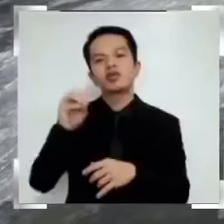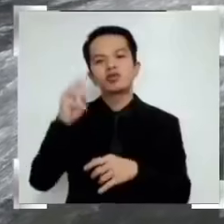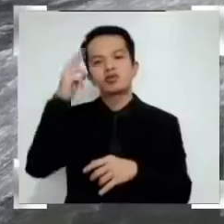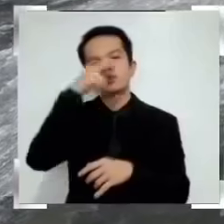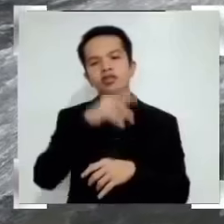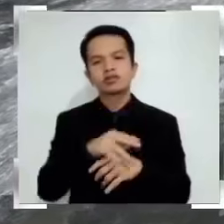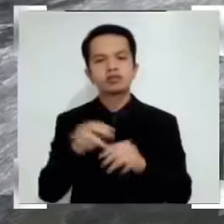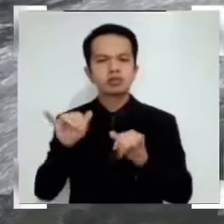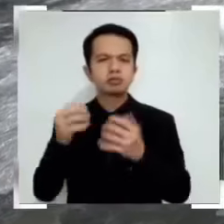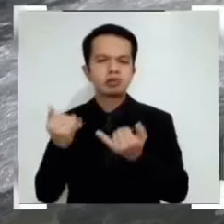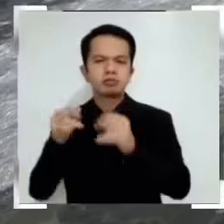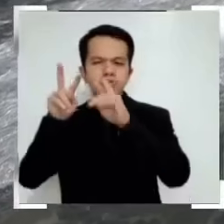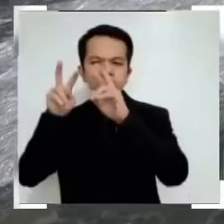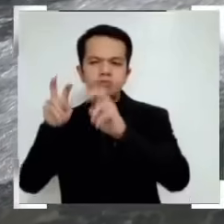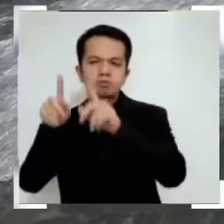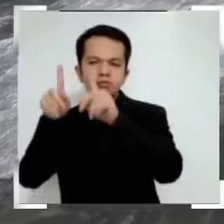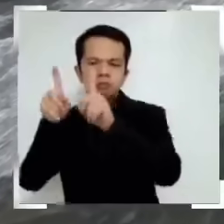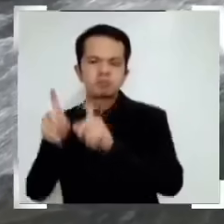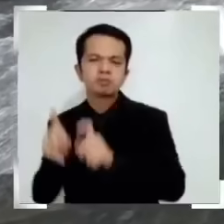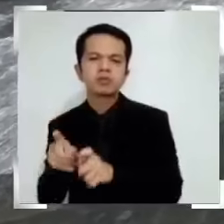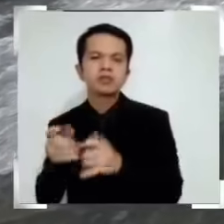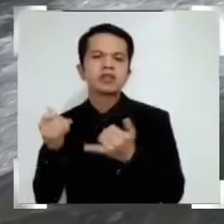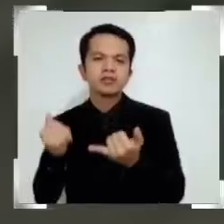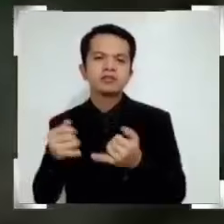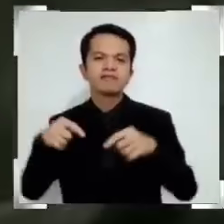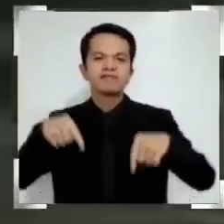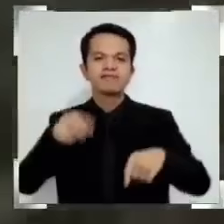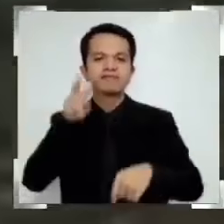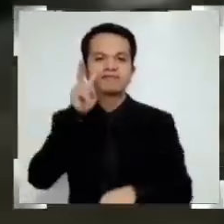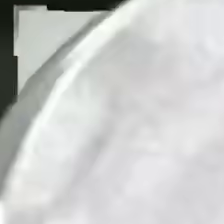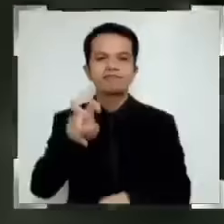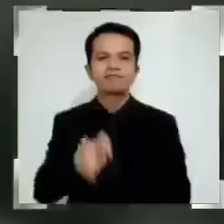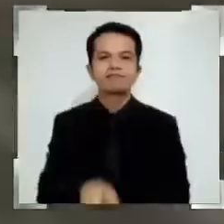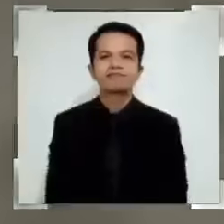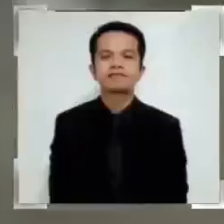Corrections. Saksi si John Consulta.